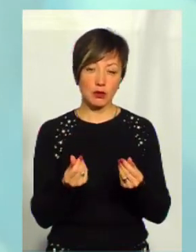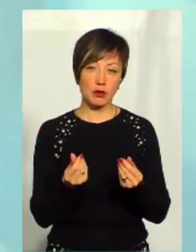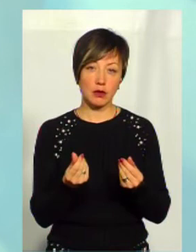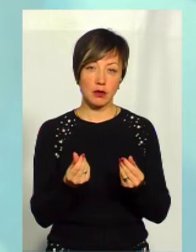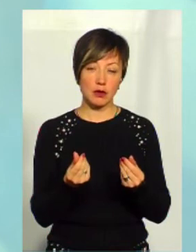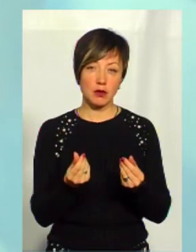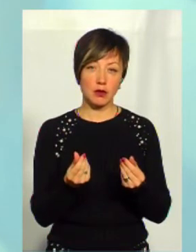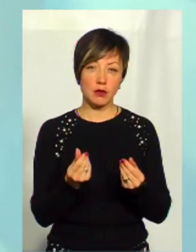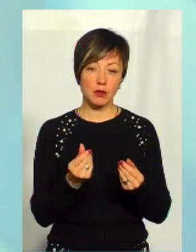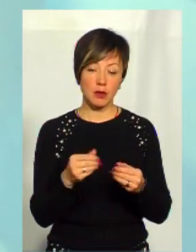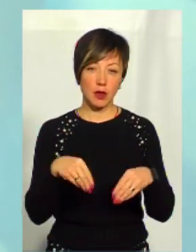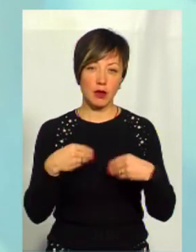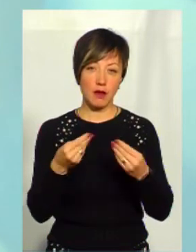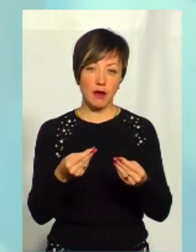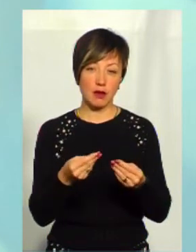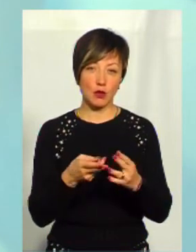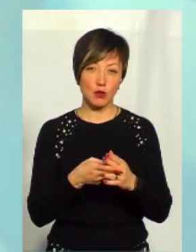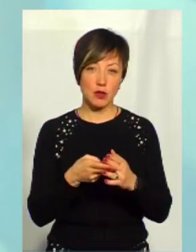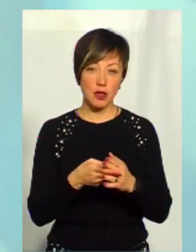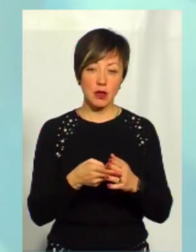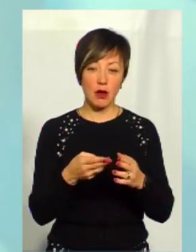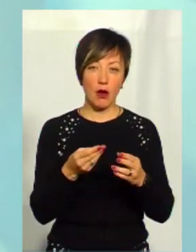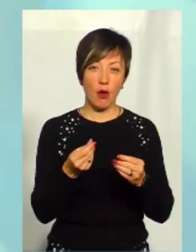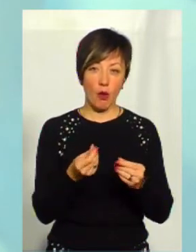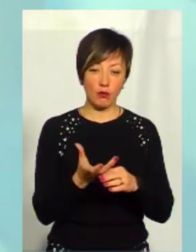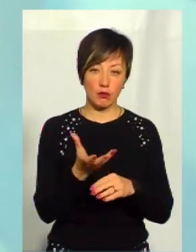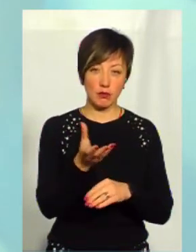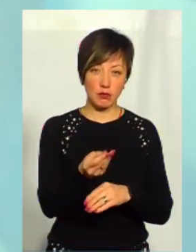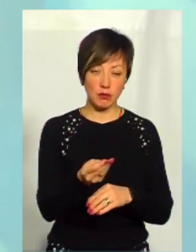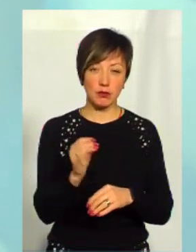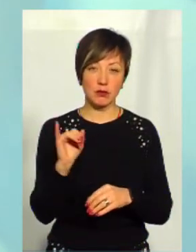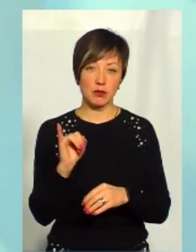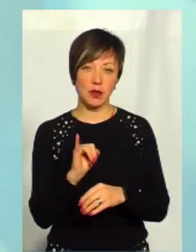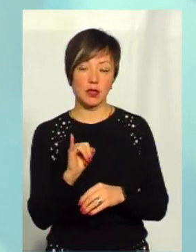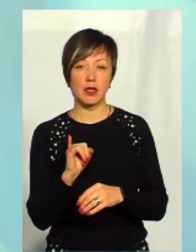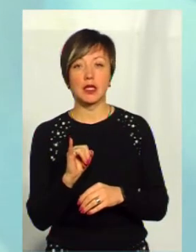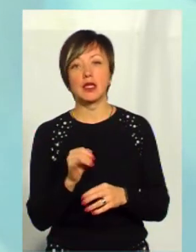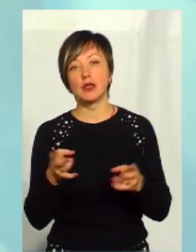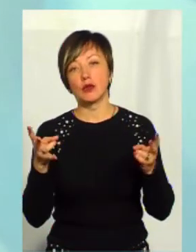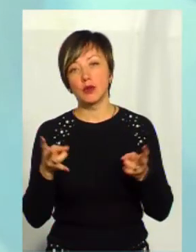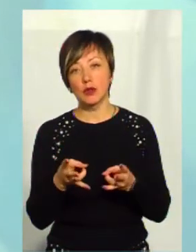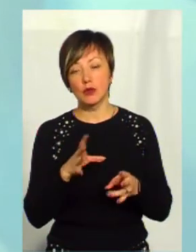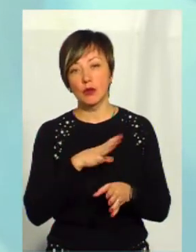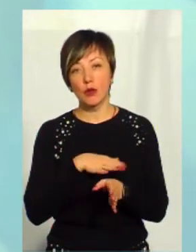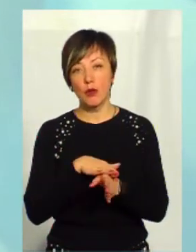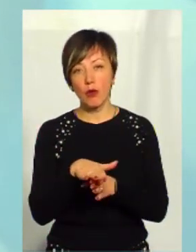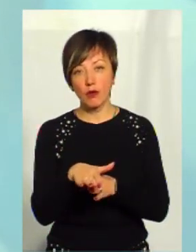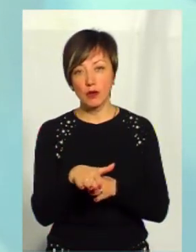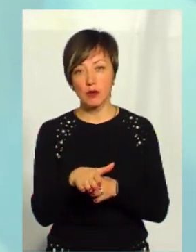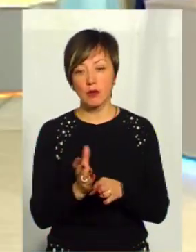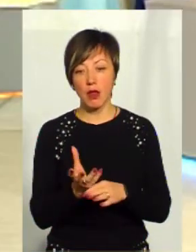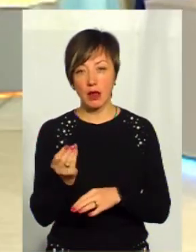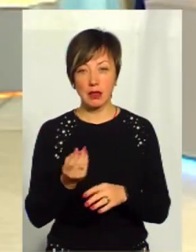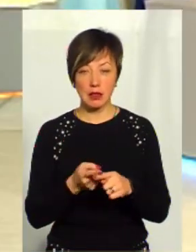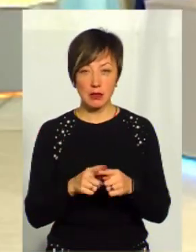готівковій або, ну, як правило, в готівковій формі. І відповідно, що необхідно було повністю розраховуватися за